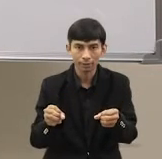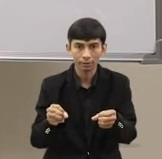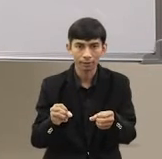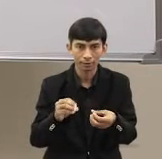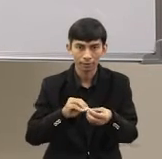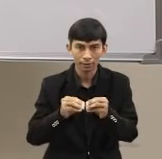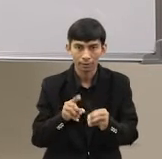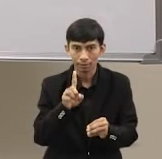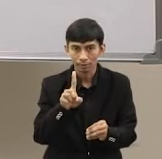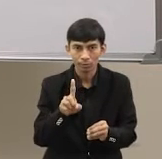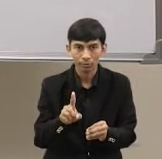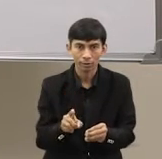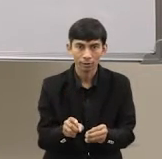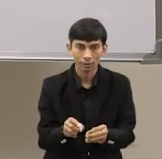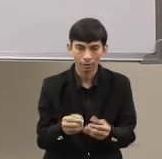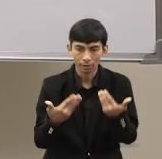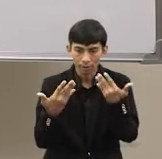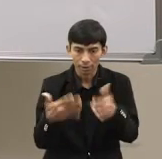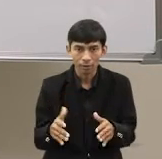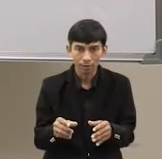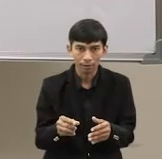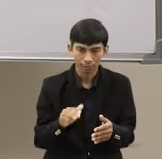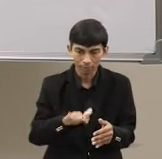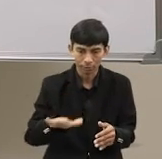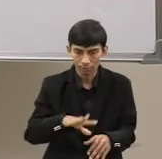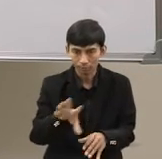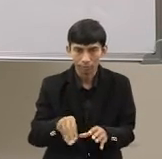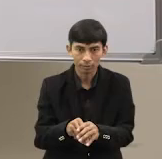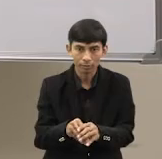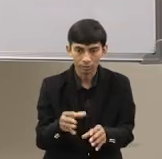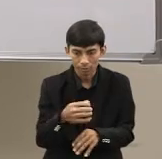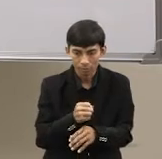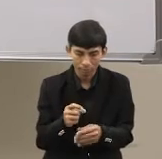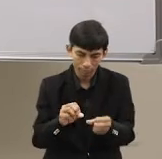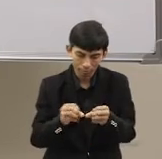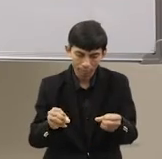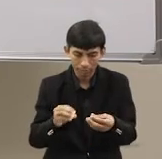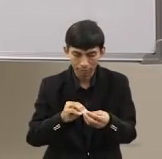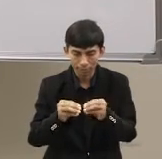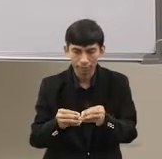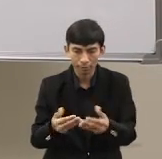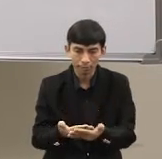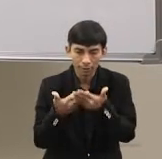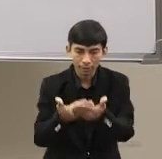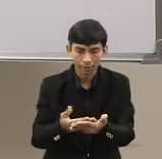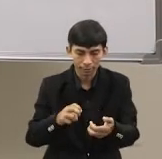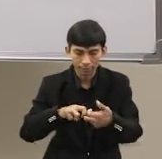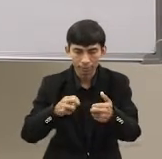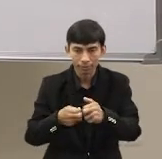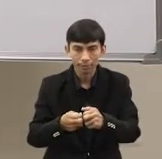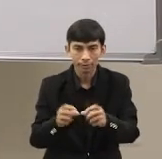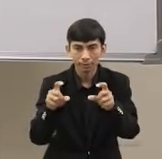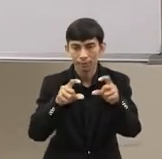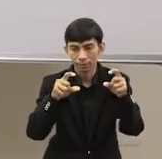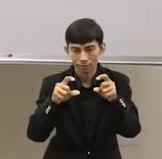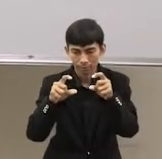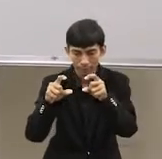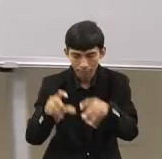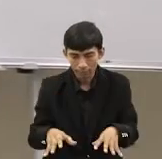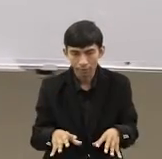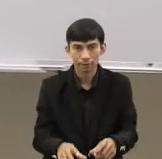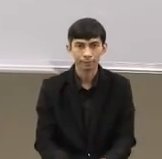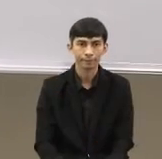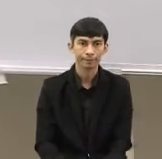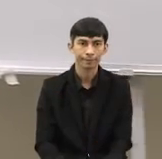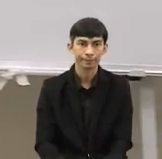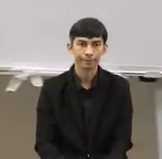con hai con dược là bạc lê nì tới bằng ca chia chùm nào xã là bò